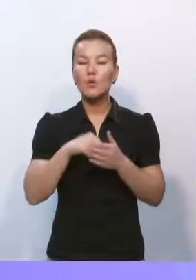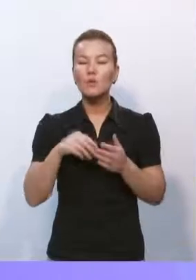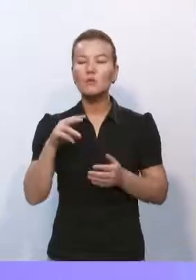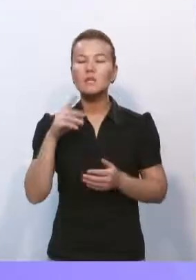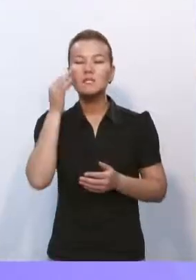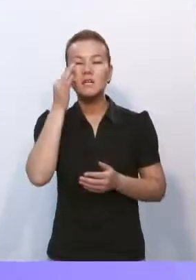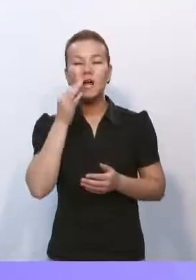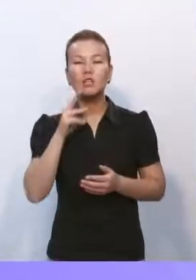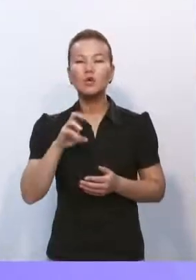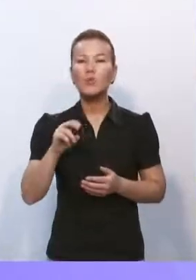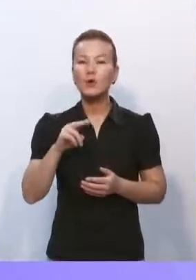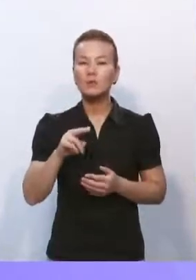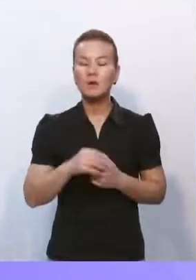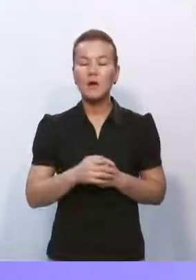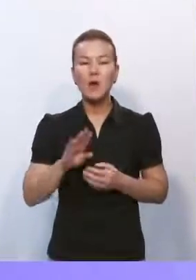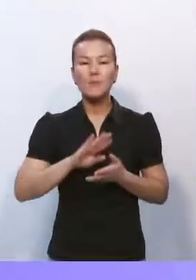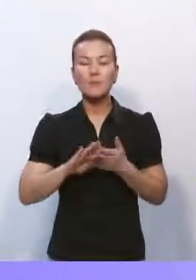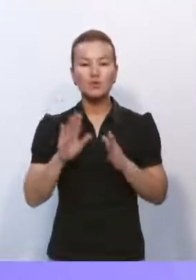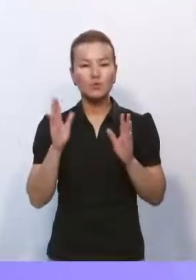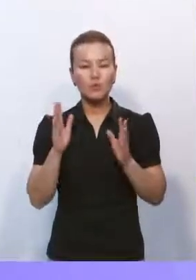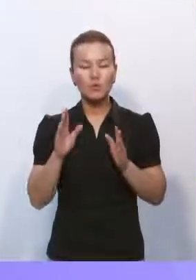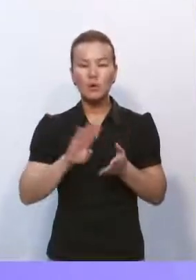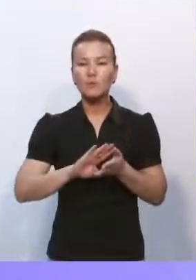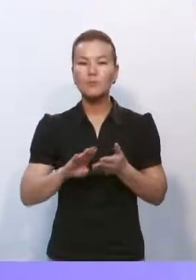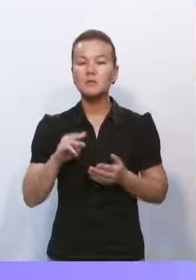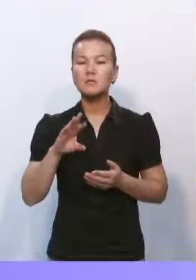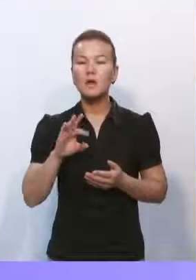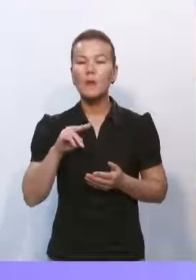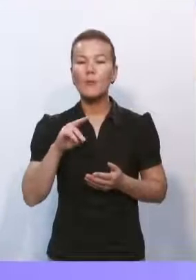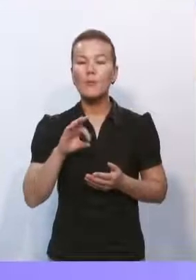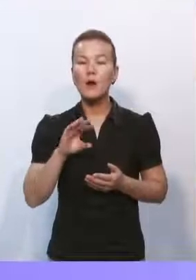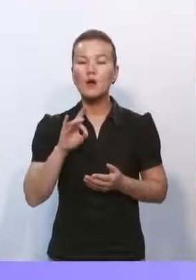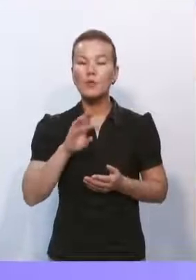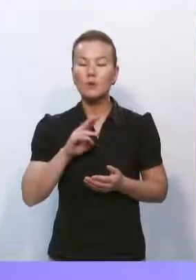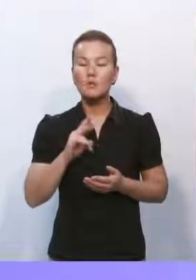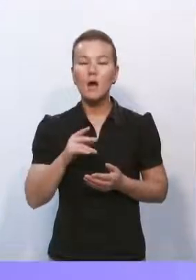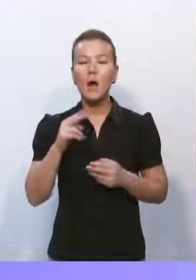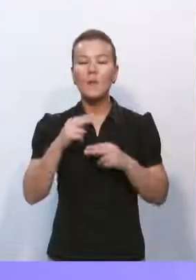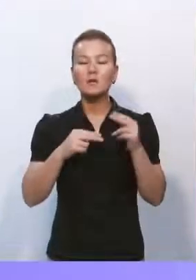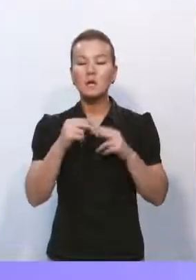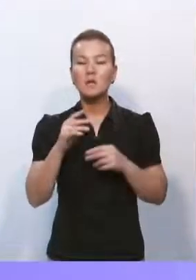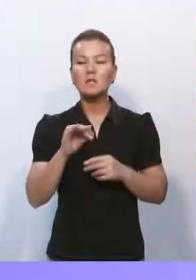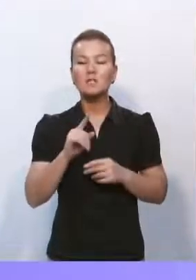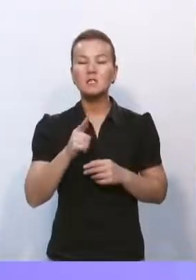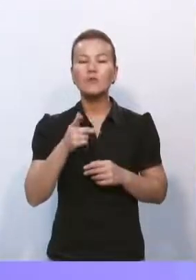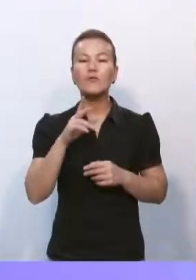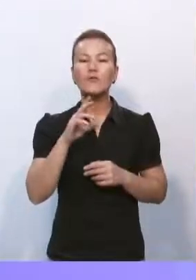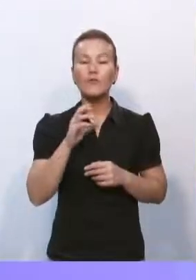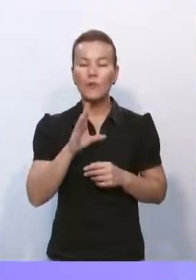мед. Без рук, без топоренка построена избенка.